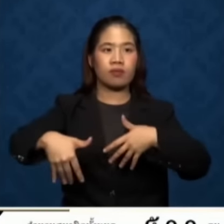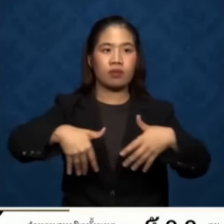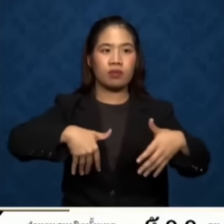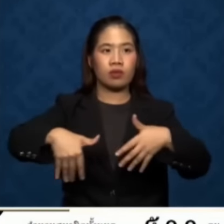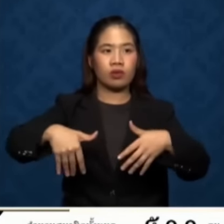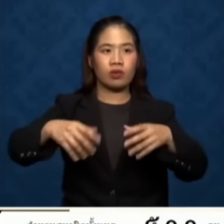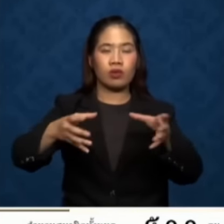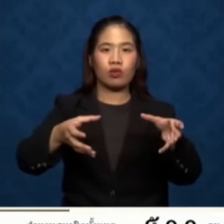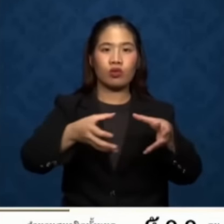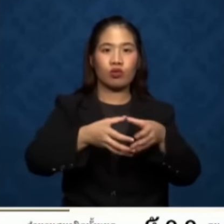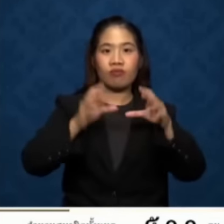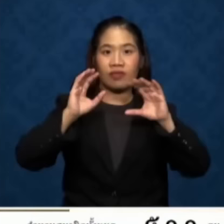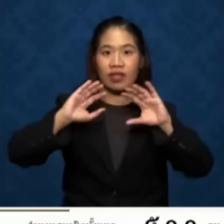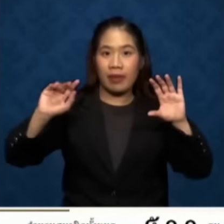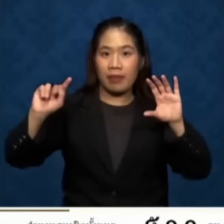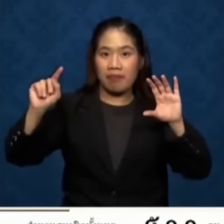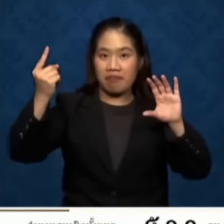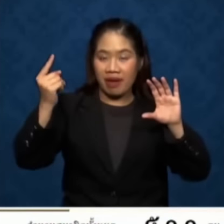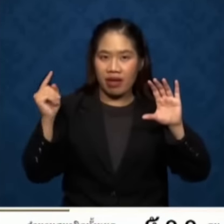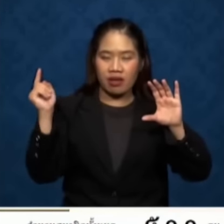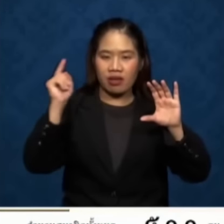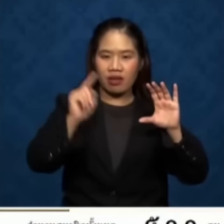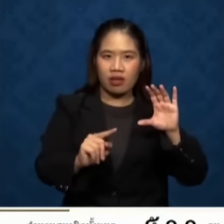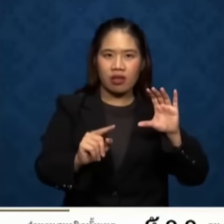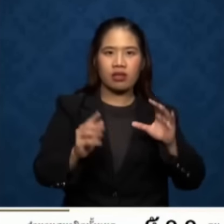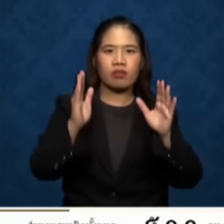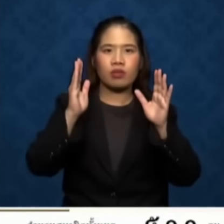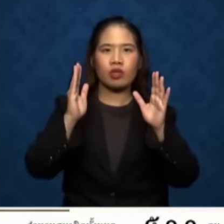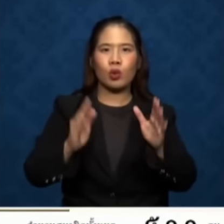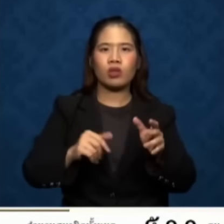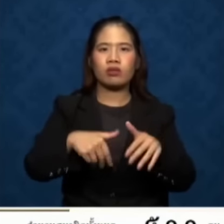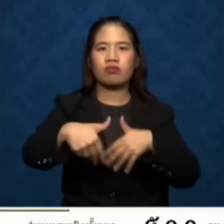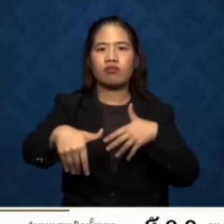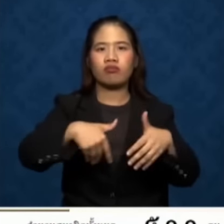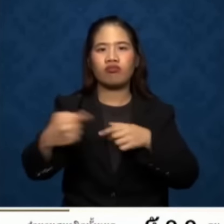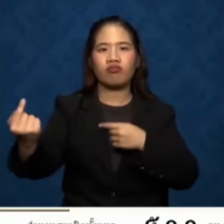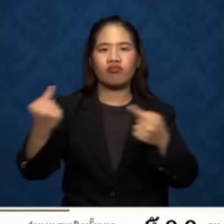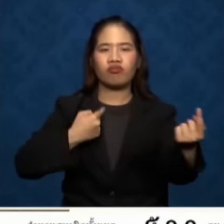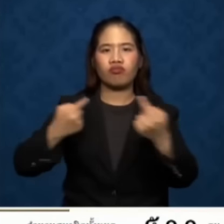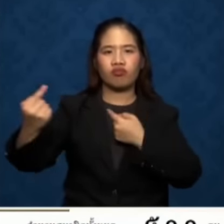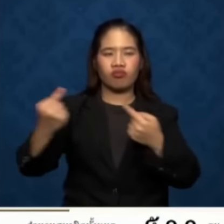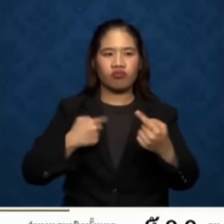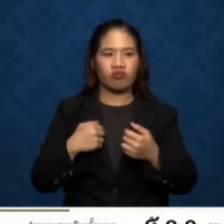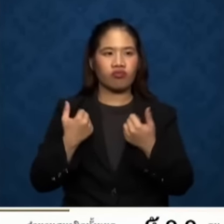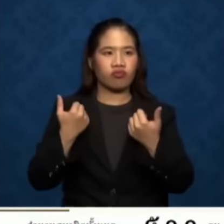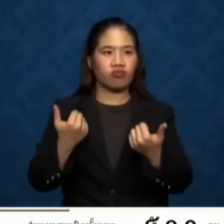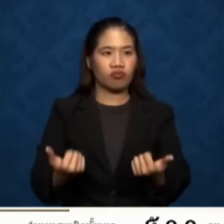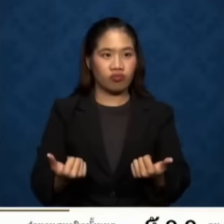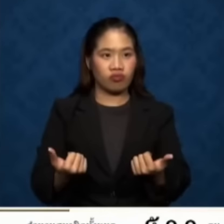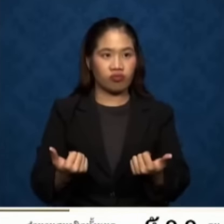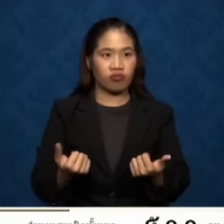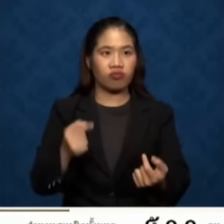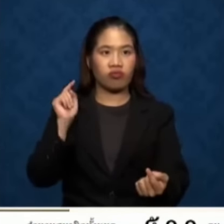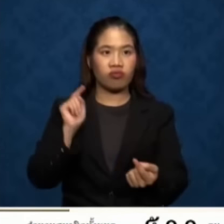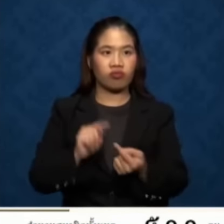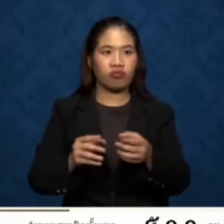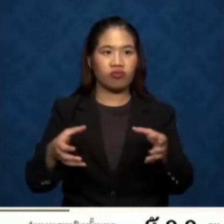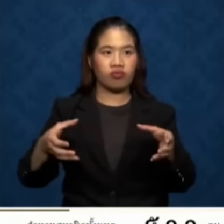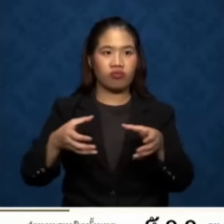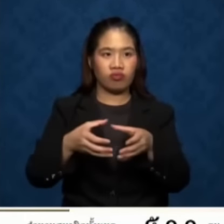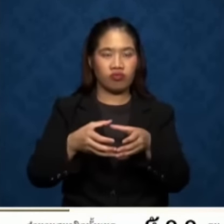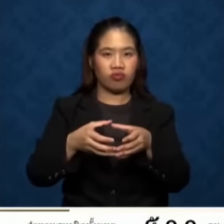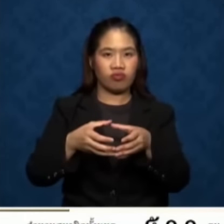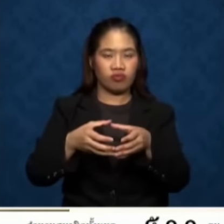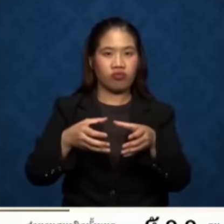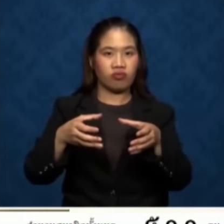ฐบาลนี้ต้องไปถูกโจมตีขณะนี้เข้าในสมัยรัฐบาลที่ท่านรอง